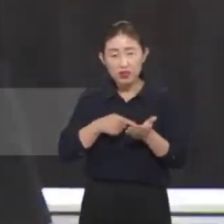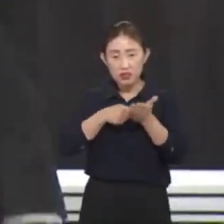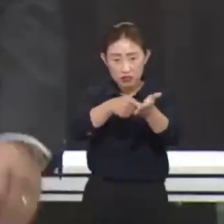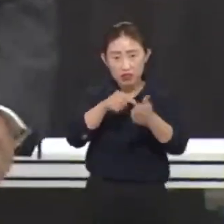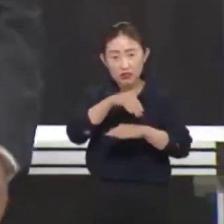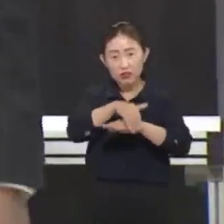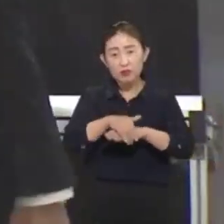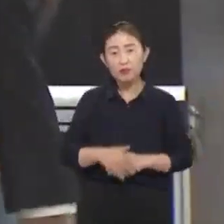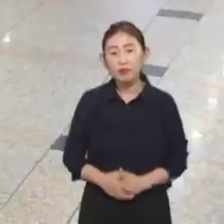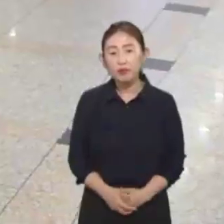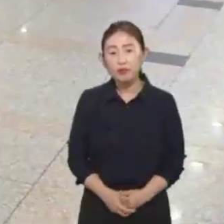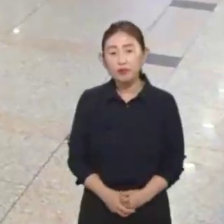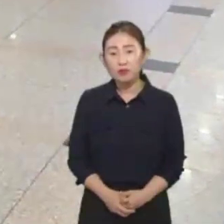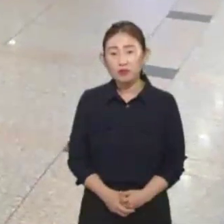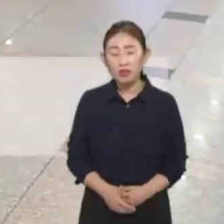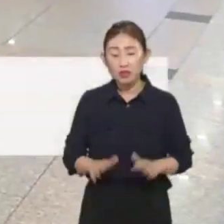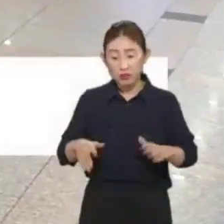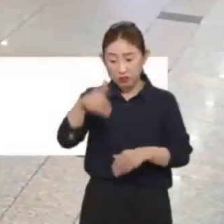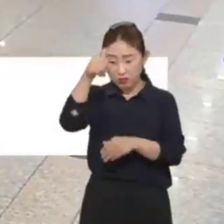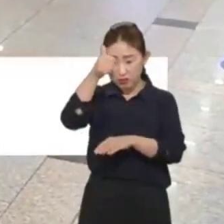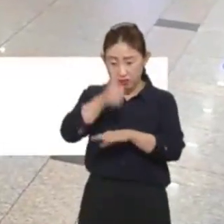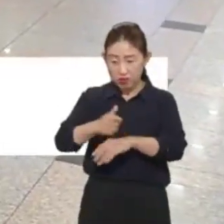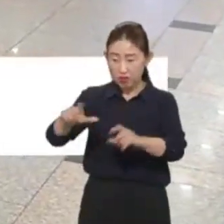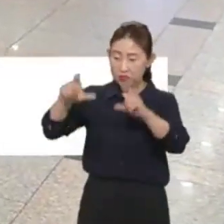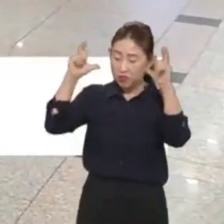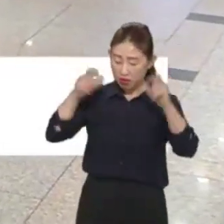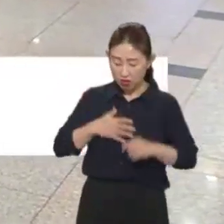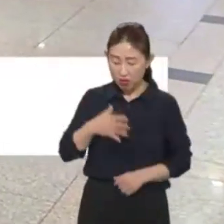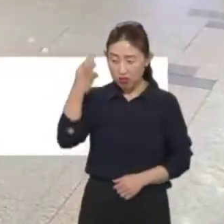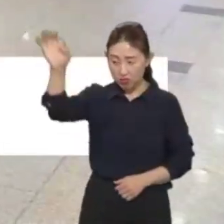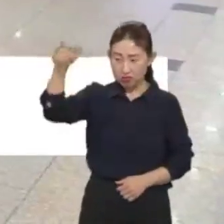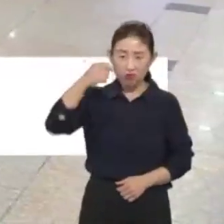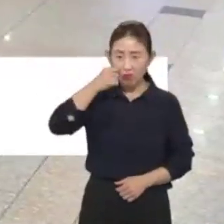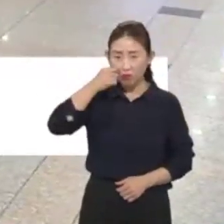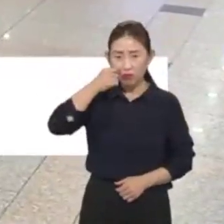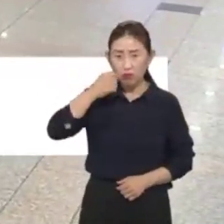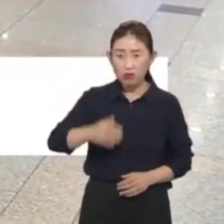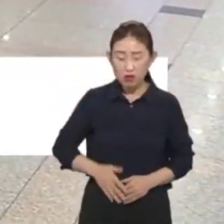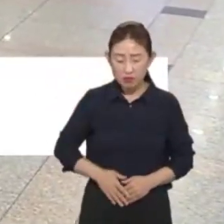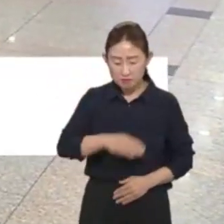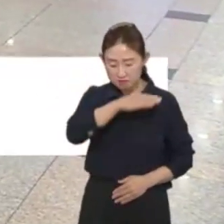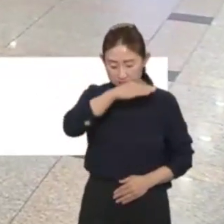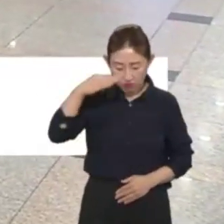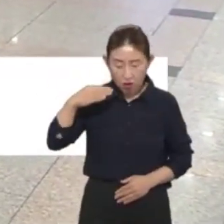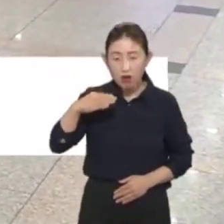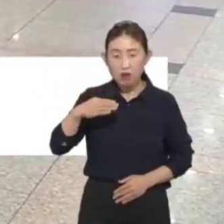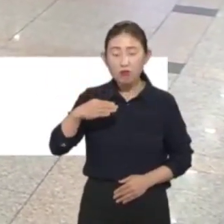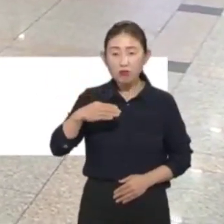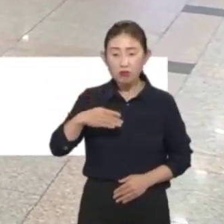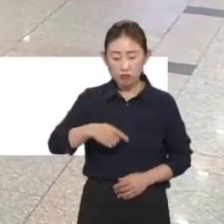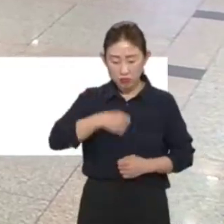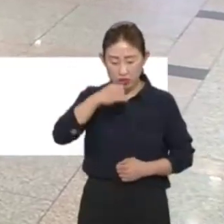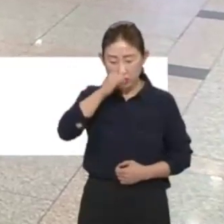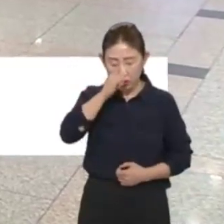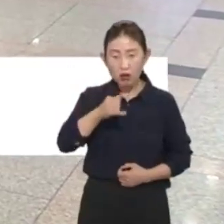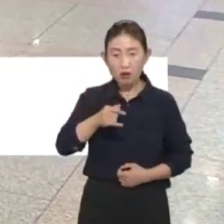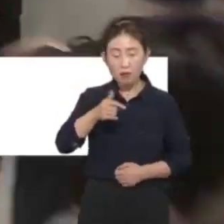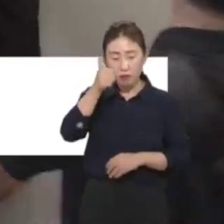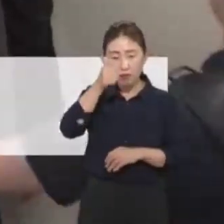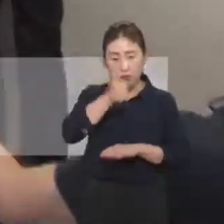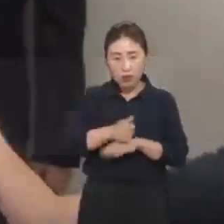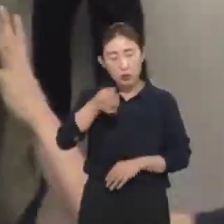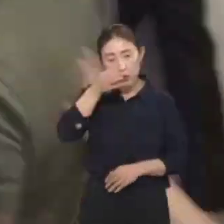내비쳤습니다. 네, 선고 결과에 대해서 전혀 수긍할 수 없습니다. 정의가 살아있다는 것을 끝까지